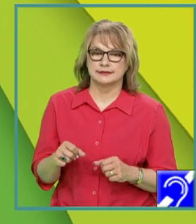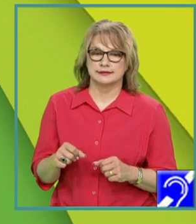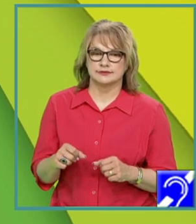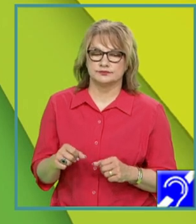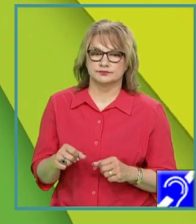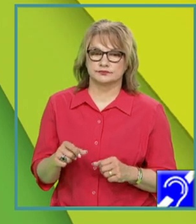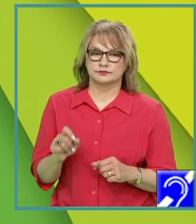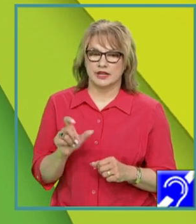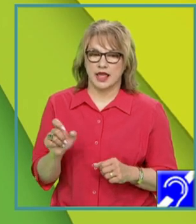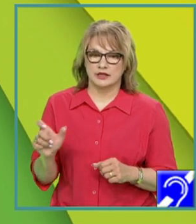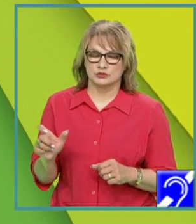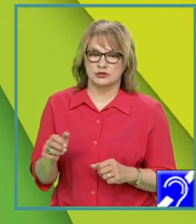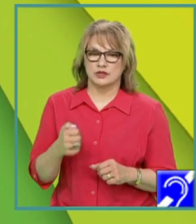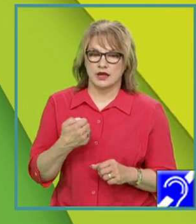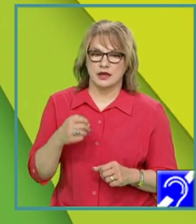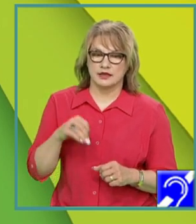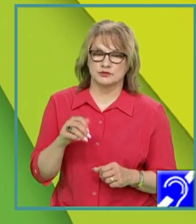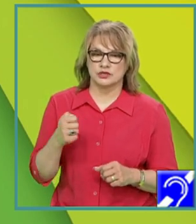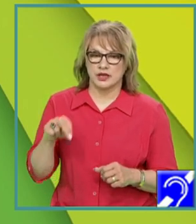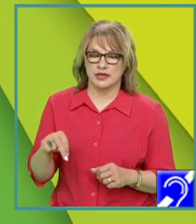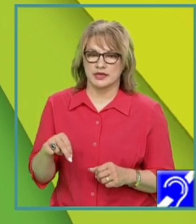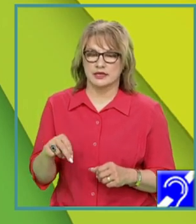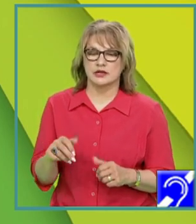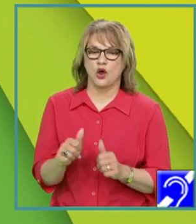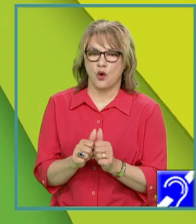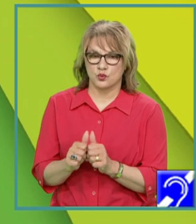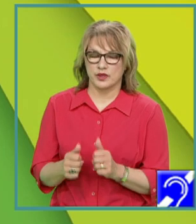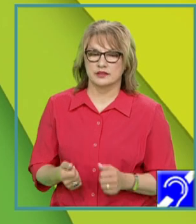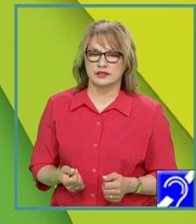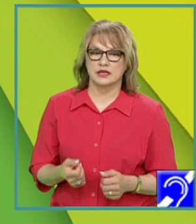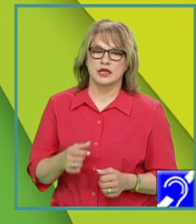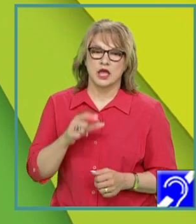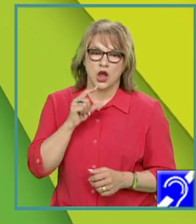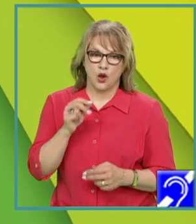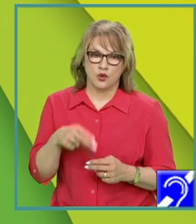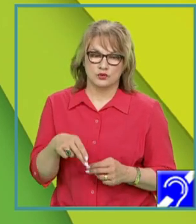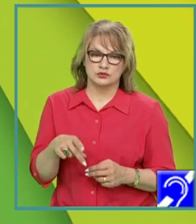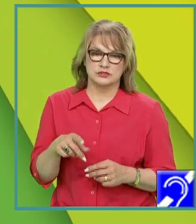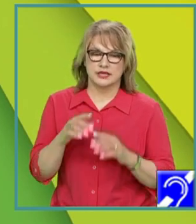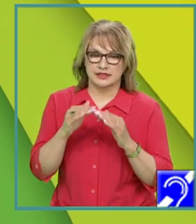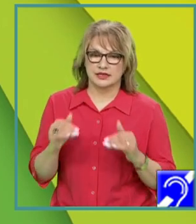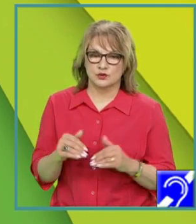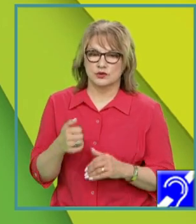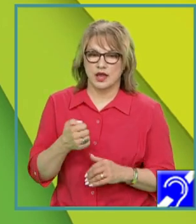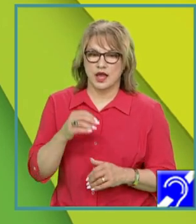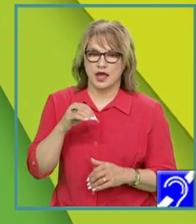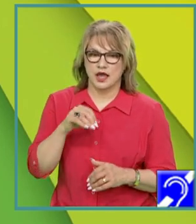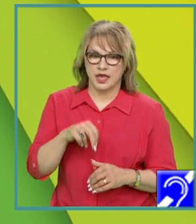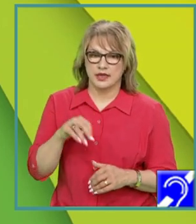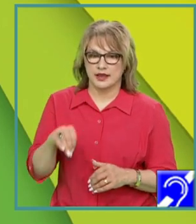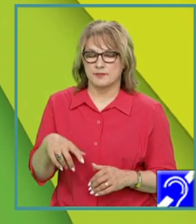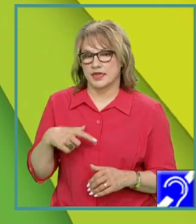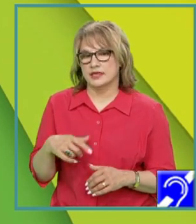pfai turile a m și a m congruent a concluzie triunghiul amn